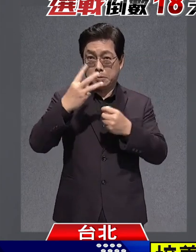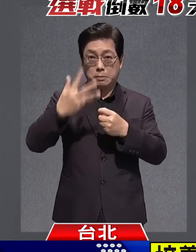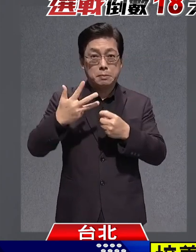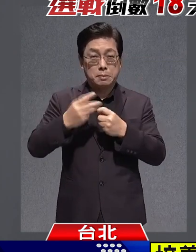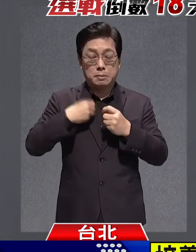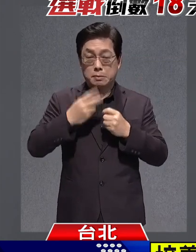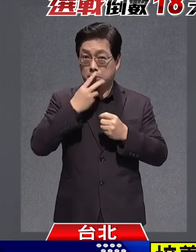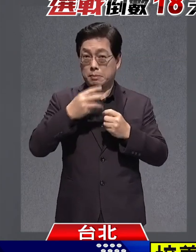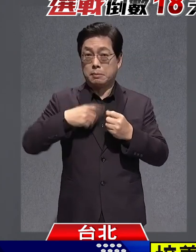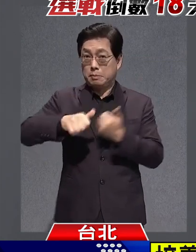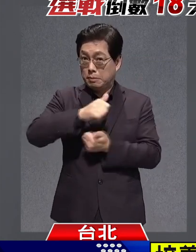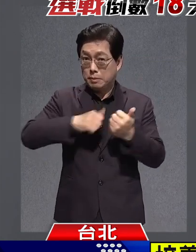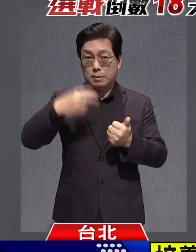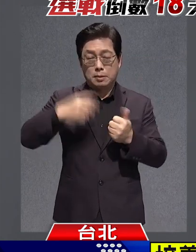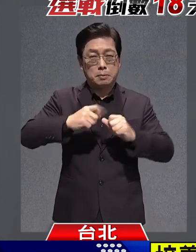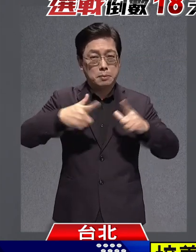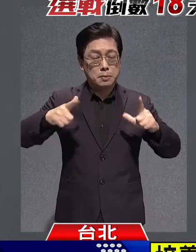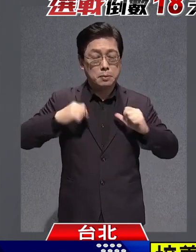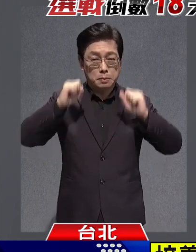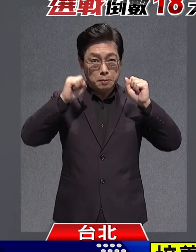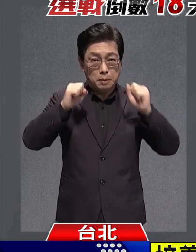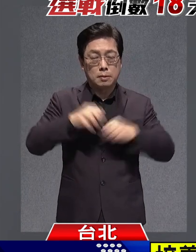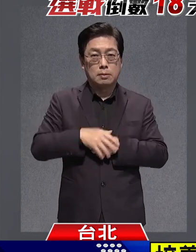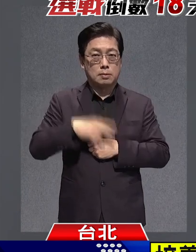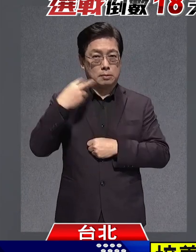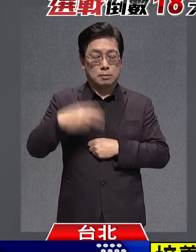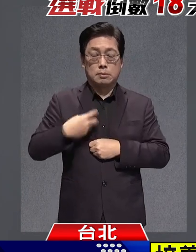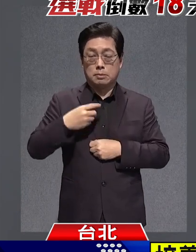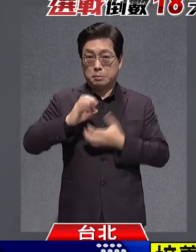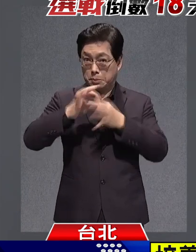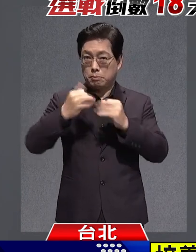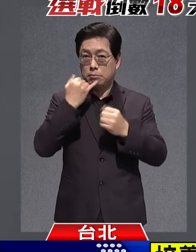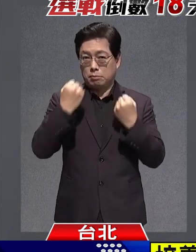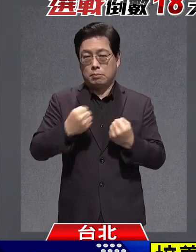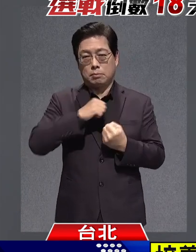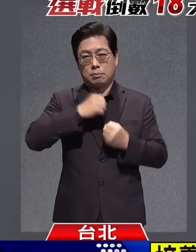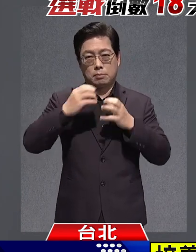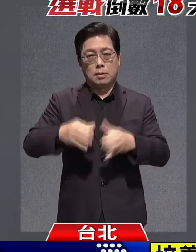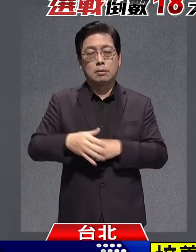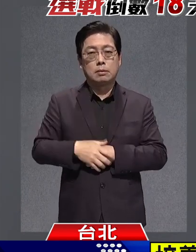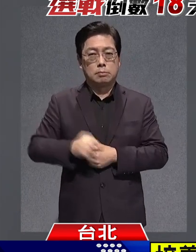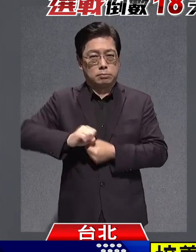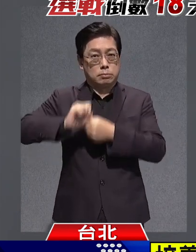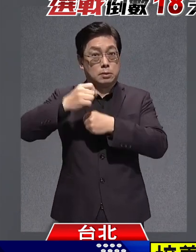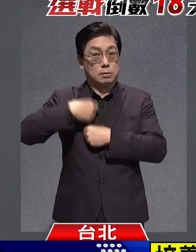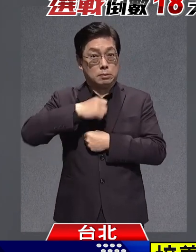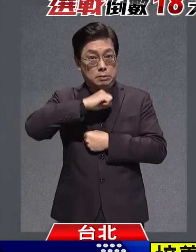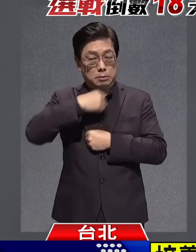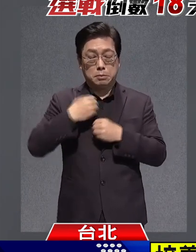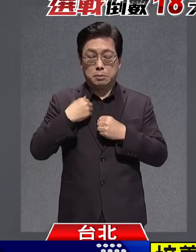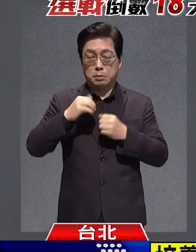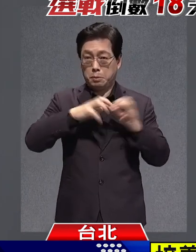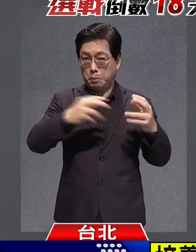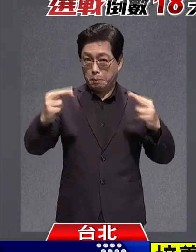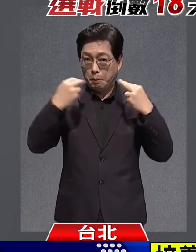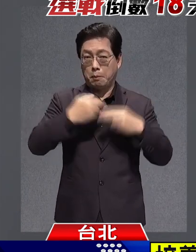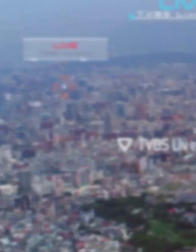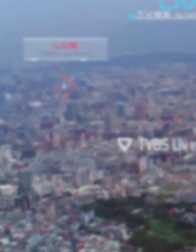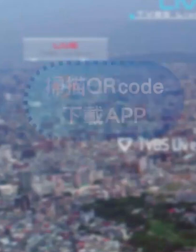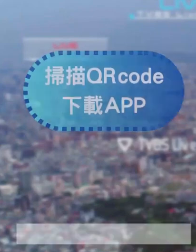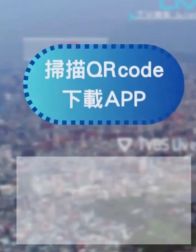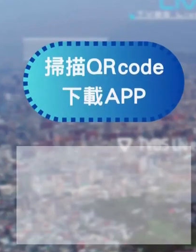运以及各种国际赛事，甚至奥运在台湾举行，来增加台湾的国际能见度。